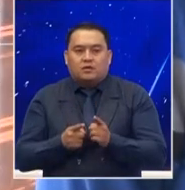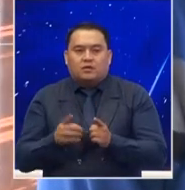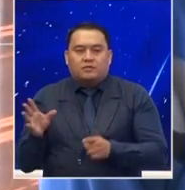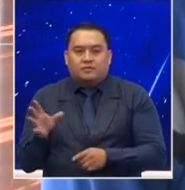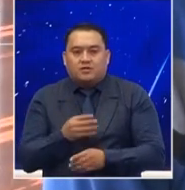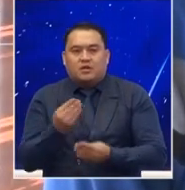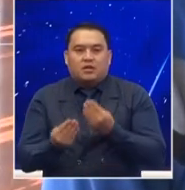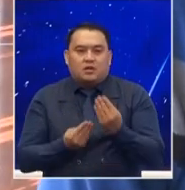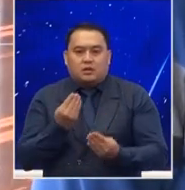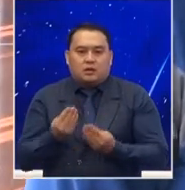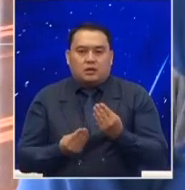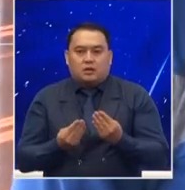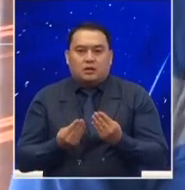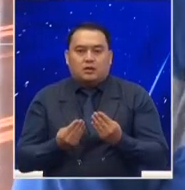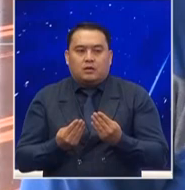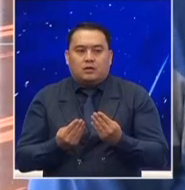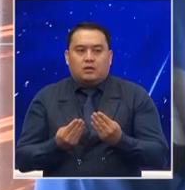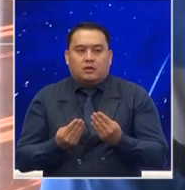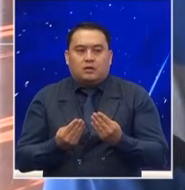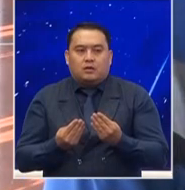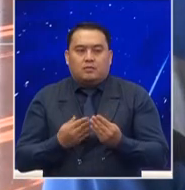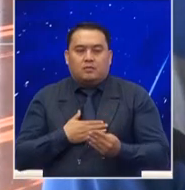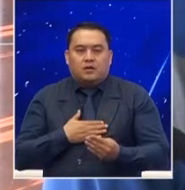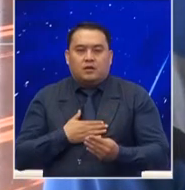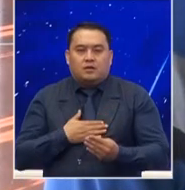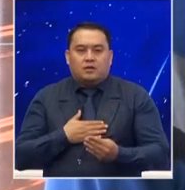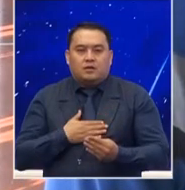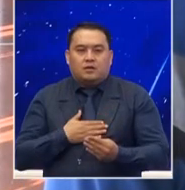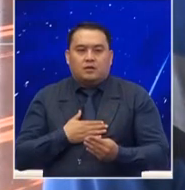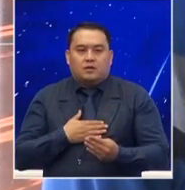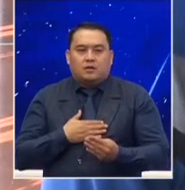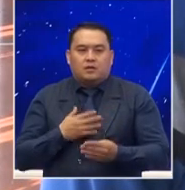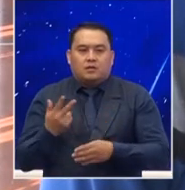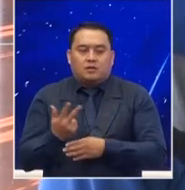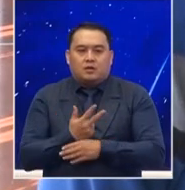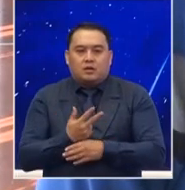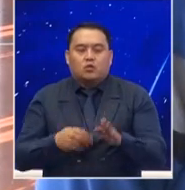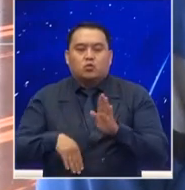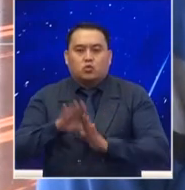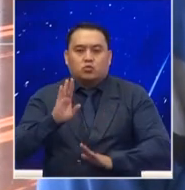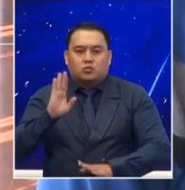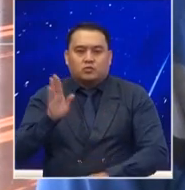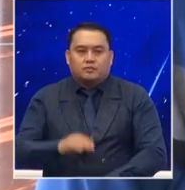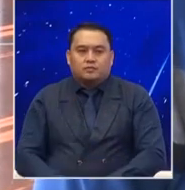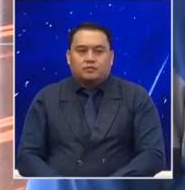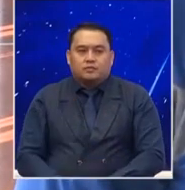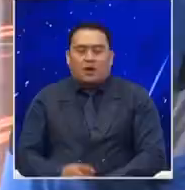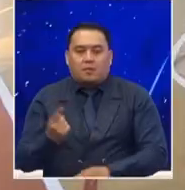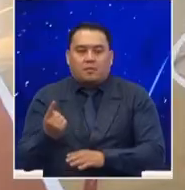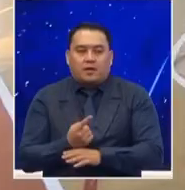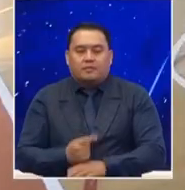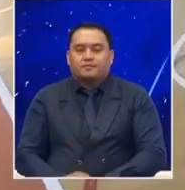туров. Думаем, что у нас все получится. Мы в третий тур выступим еще лучше, чем прежде предыдущие